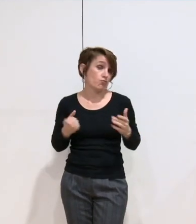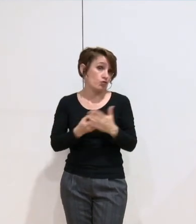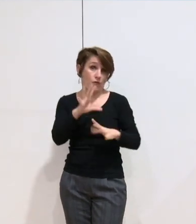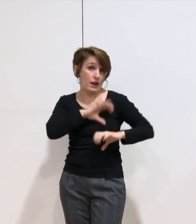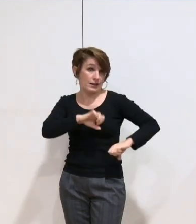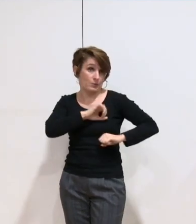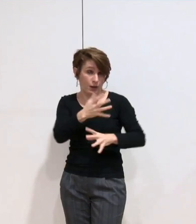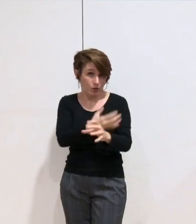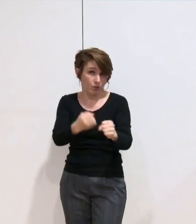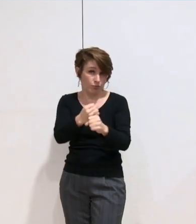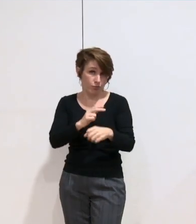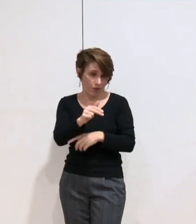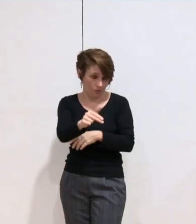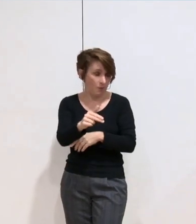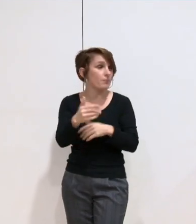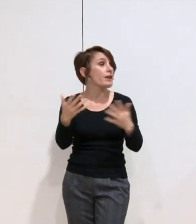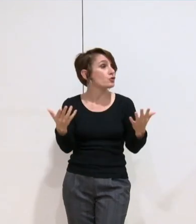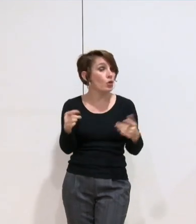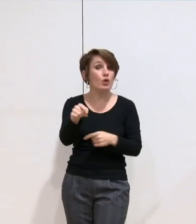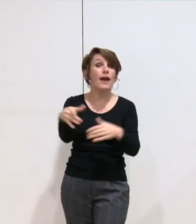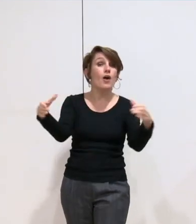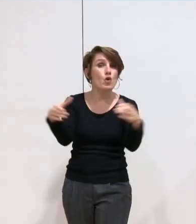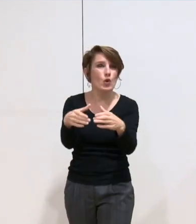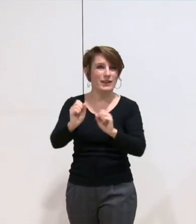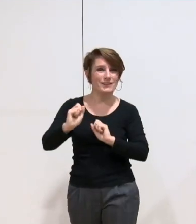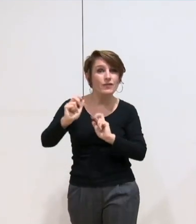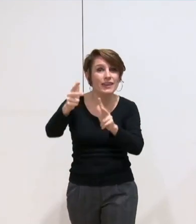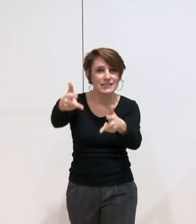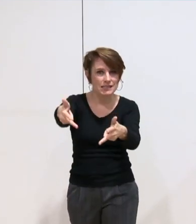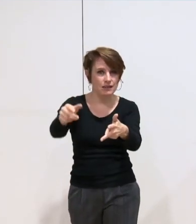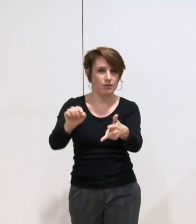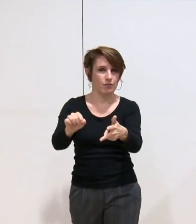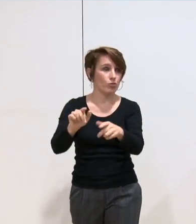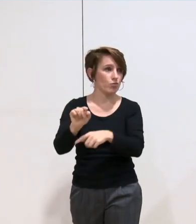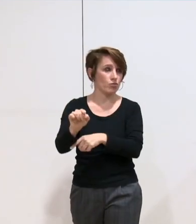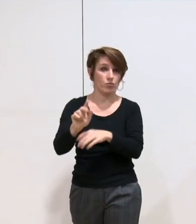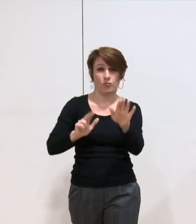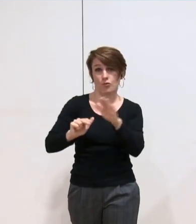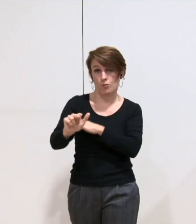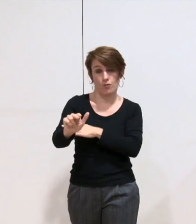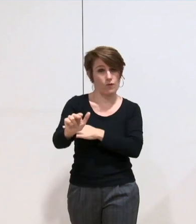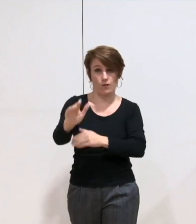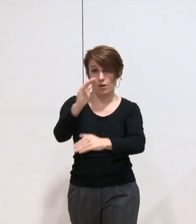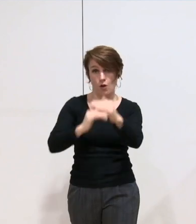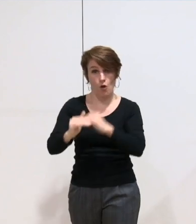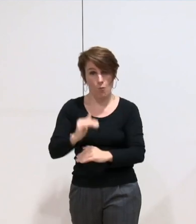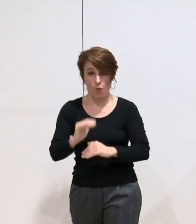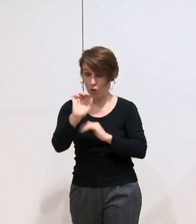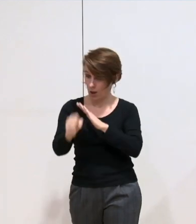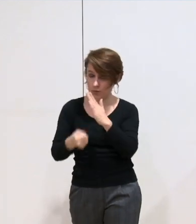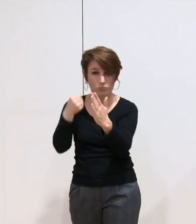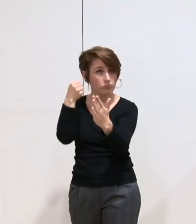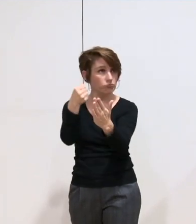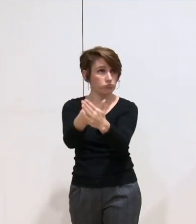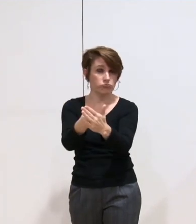Le collectif Tricycle aura les moyens de finir la programmation qu'ils ont annoncée jusqu'au mois de